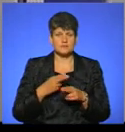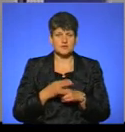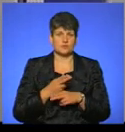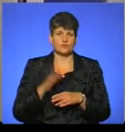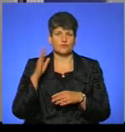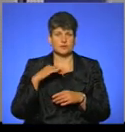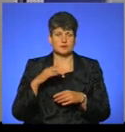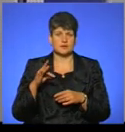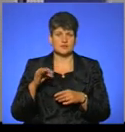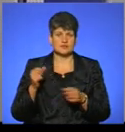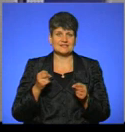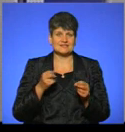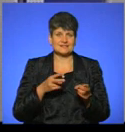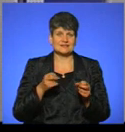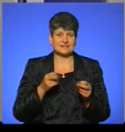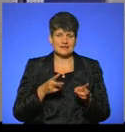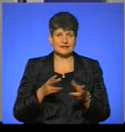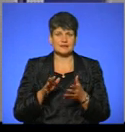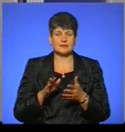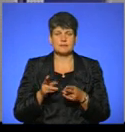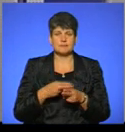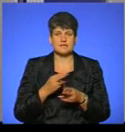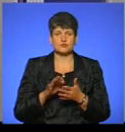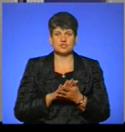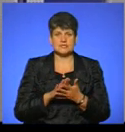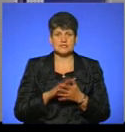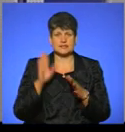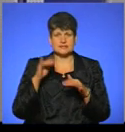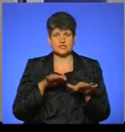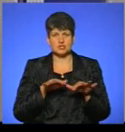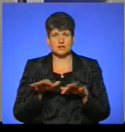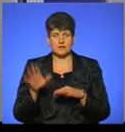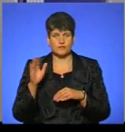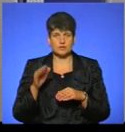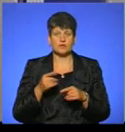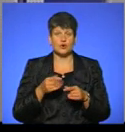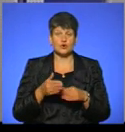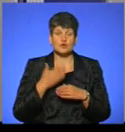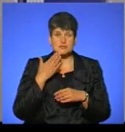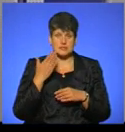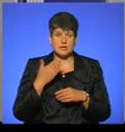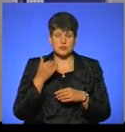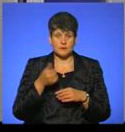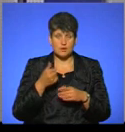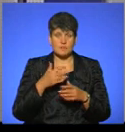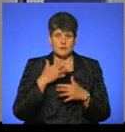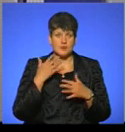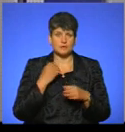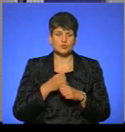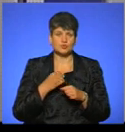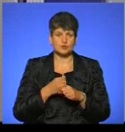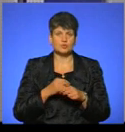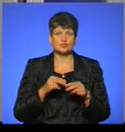без очистки стічних вод. Хоча, скажу, останніми роками дійсно зроблено прорив.